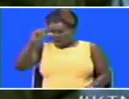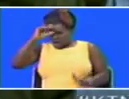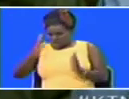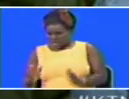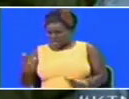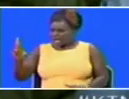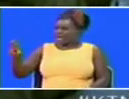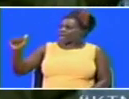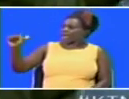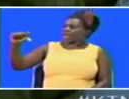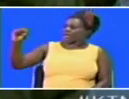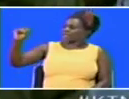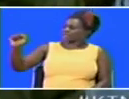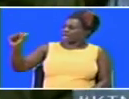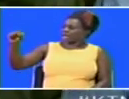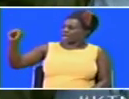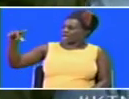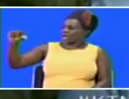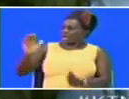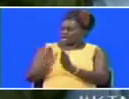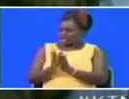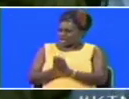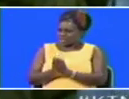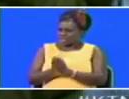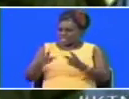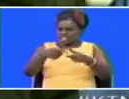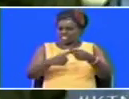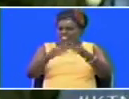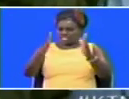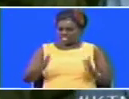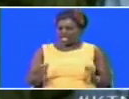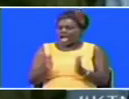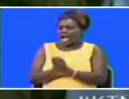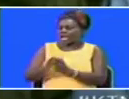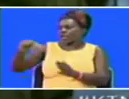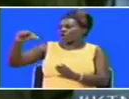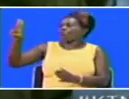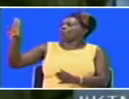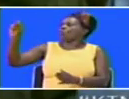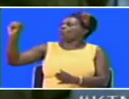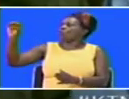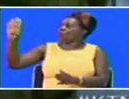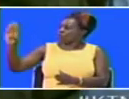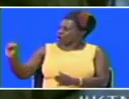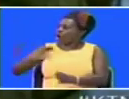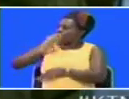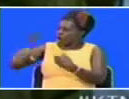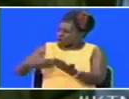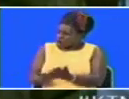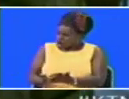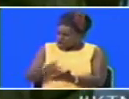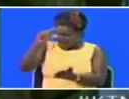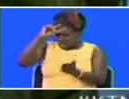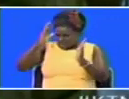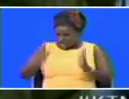ambapur sanga vile vile kare ore engineer na vile vile Nicholas gumbo wote wanawan tike hiyo ya odm